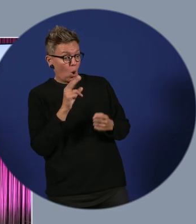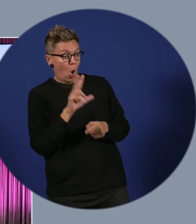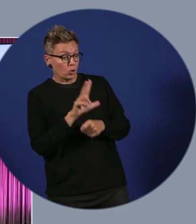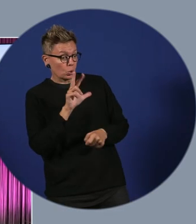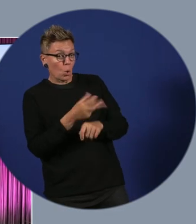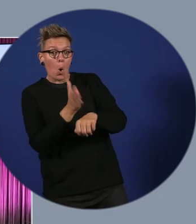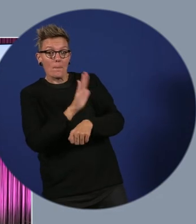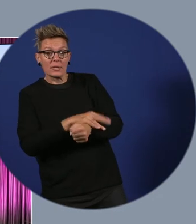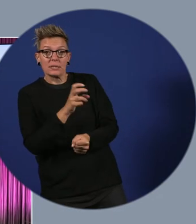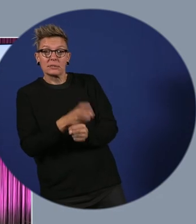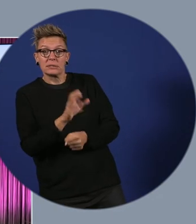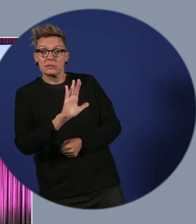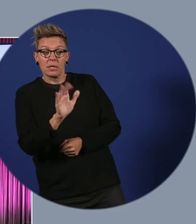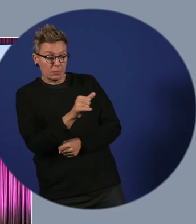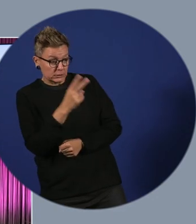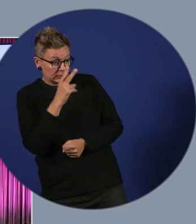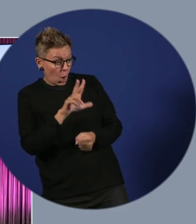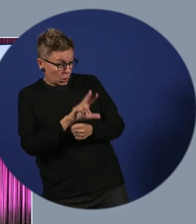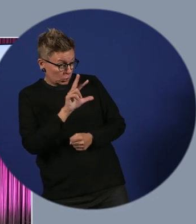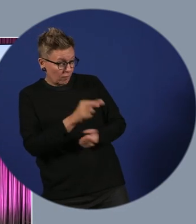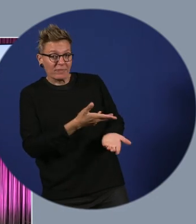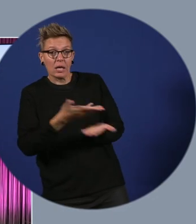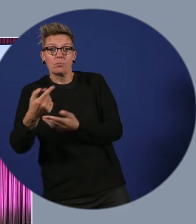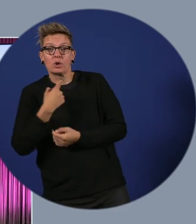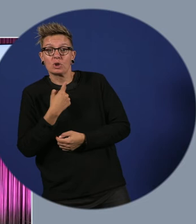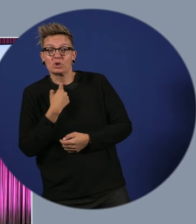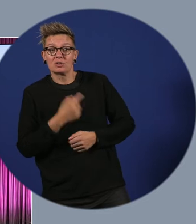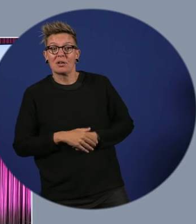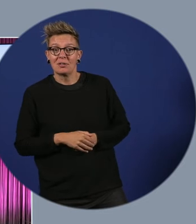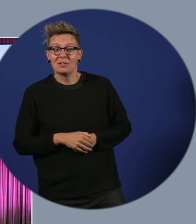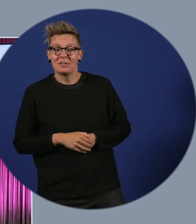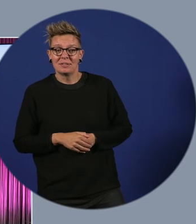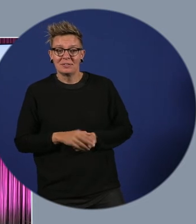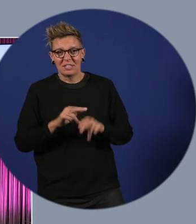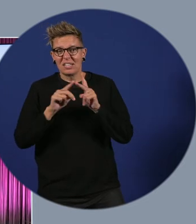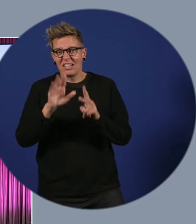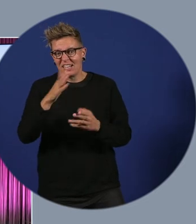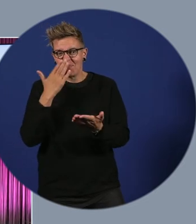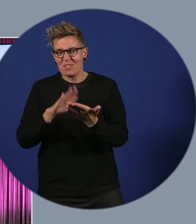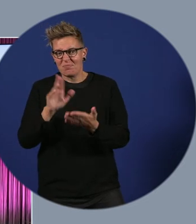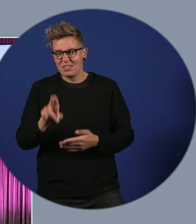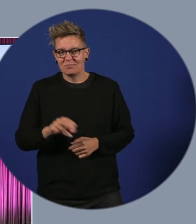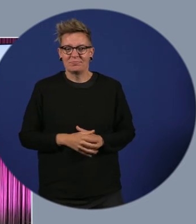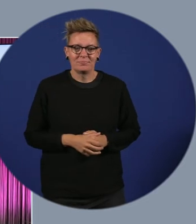är bara baserat på att man har fyllt år. Mm. Så att jag känner igen din bild. Mm. Ja, verkligen.